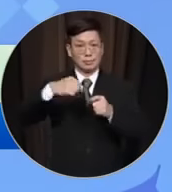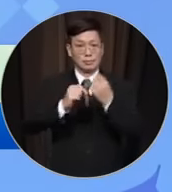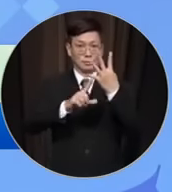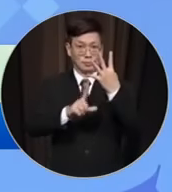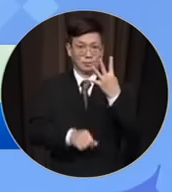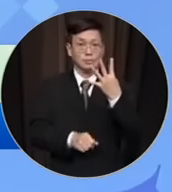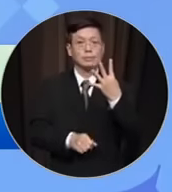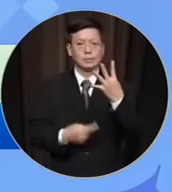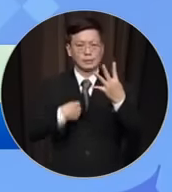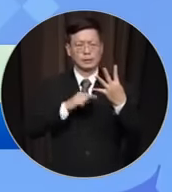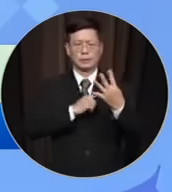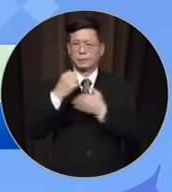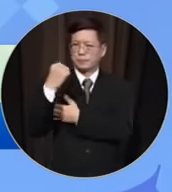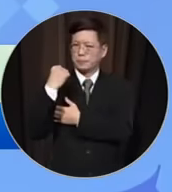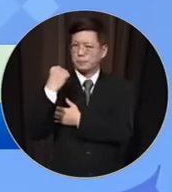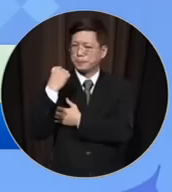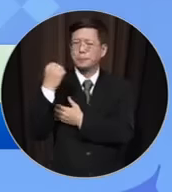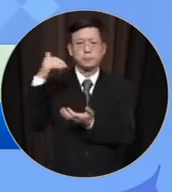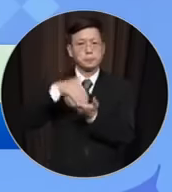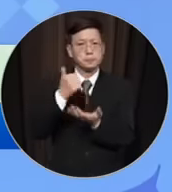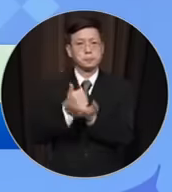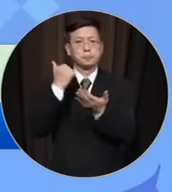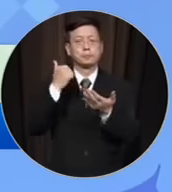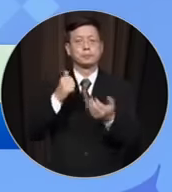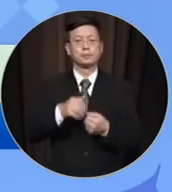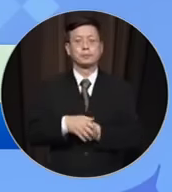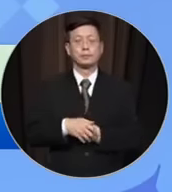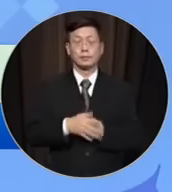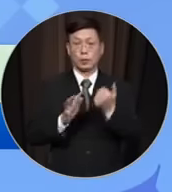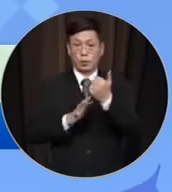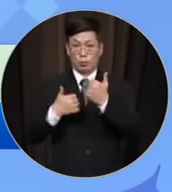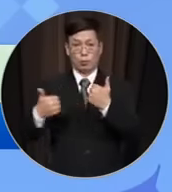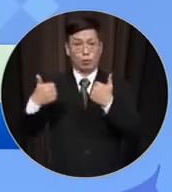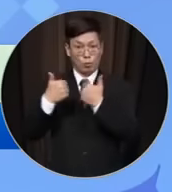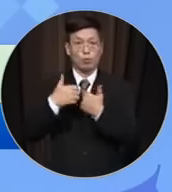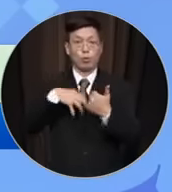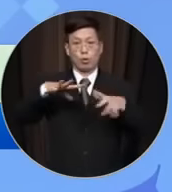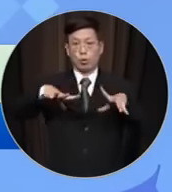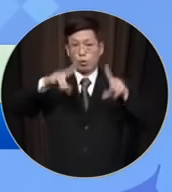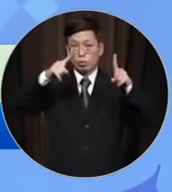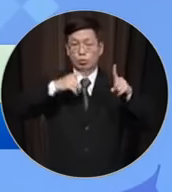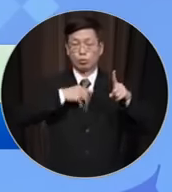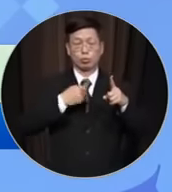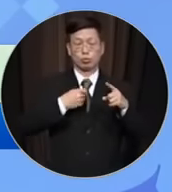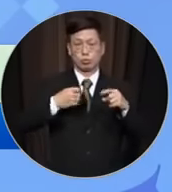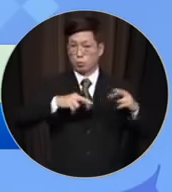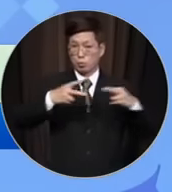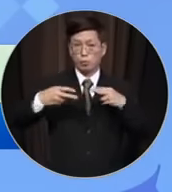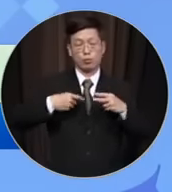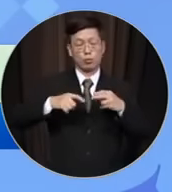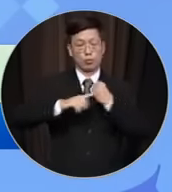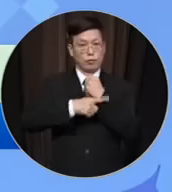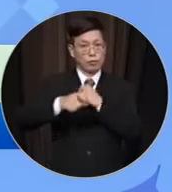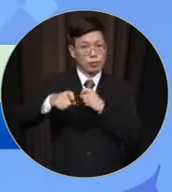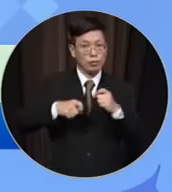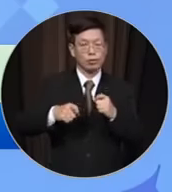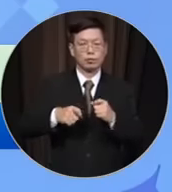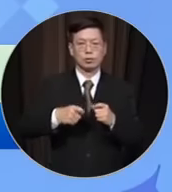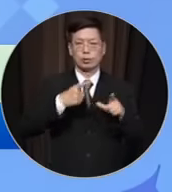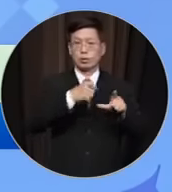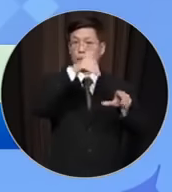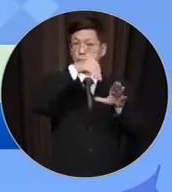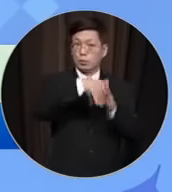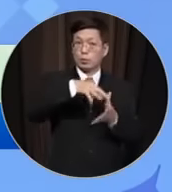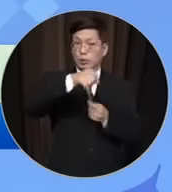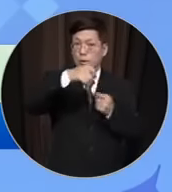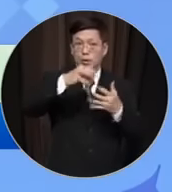四月经过一番努力以后，通过了在委员会通过了初审的修法版本，内容包括了公投